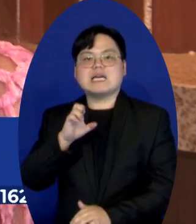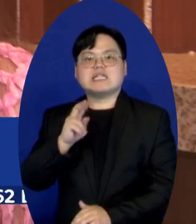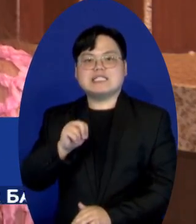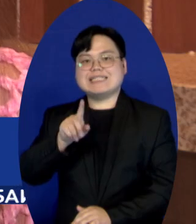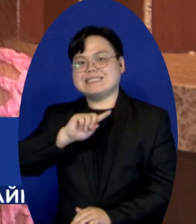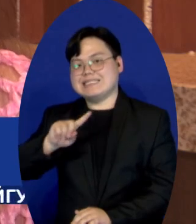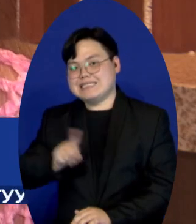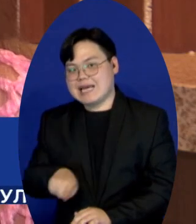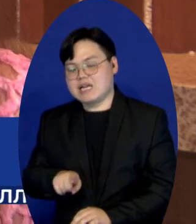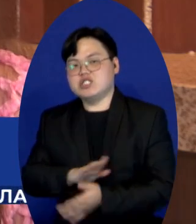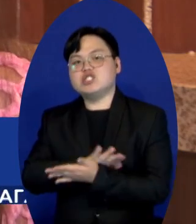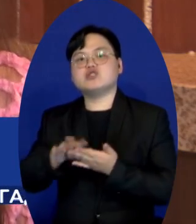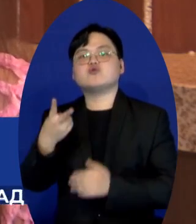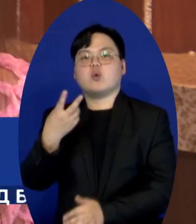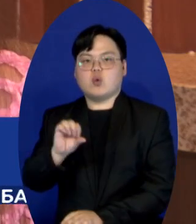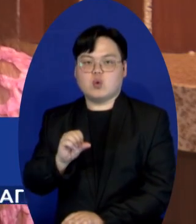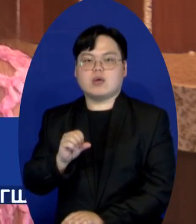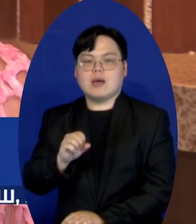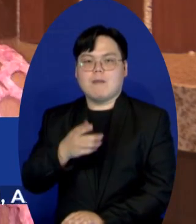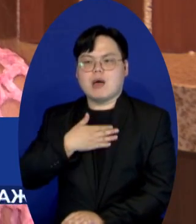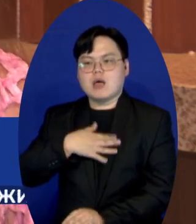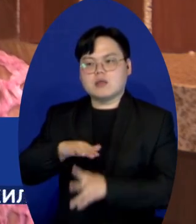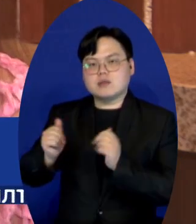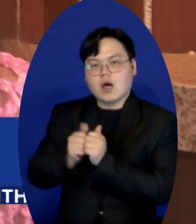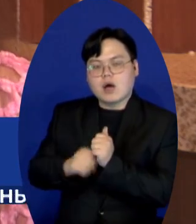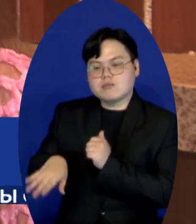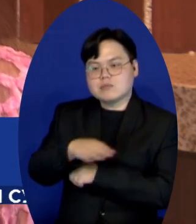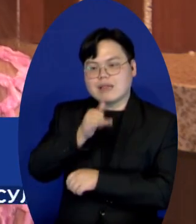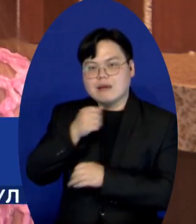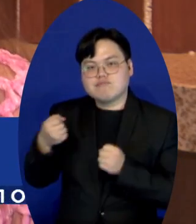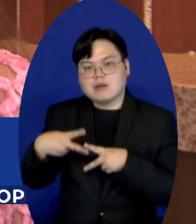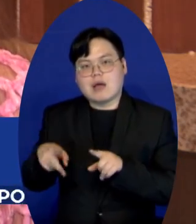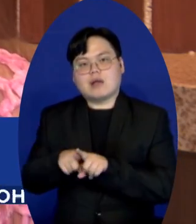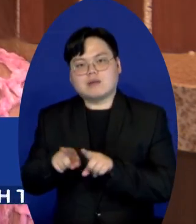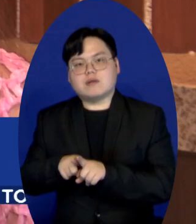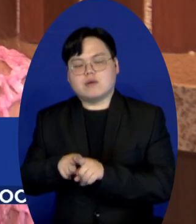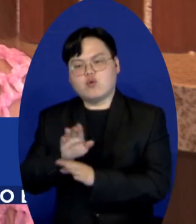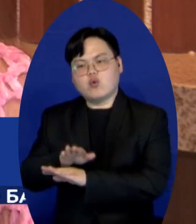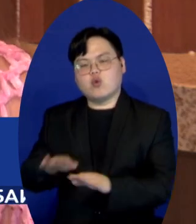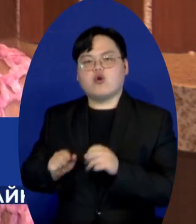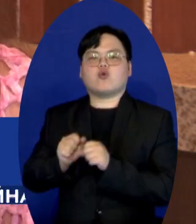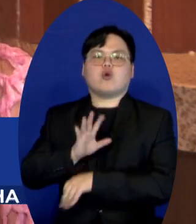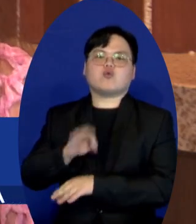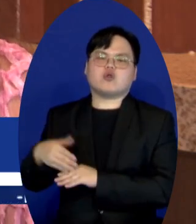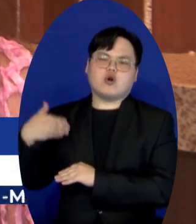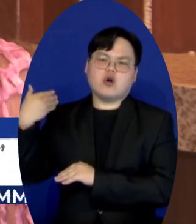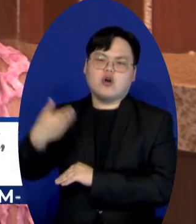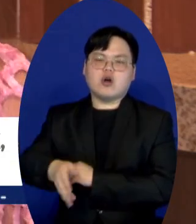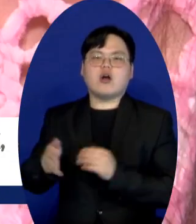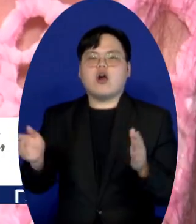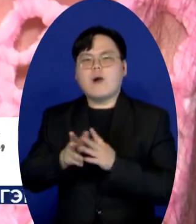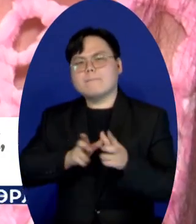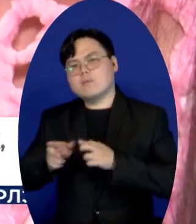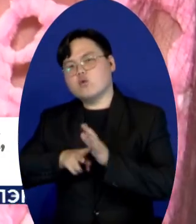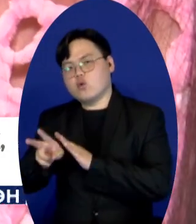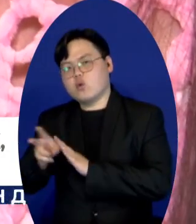нь бол бас би нэлээ олон жишээ гэж харж ирсэн. Манай найзууд, манай үеийнхэн ер нь карантинаас хойш нэлээ тийм жижиг бизнесүүд нэлээ их гарч эхэлж ирсэн.